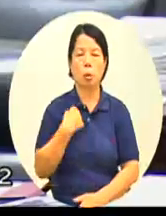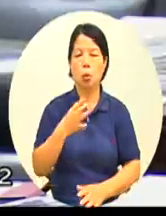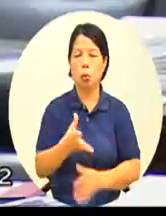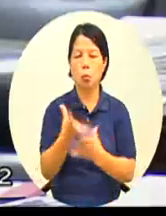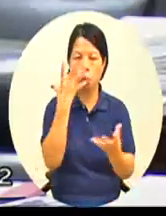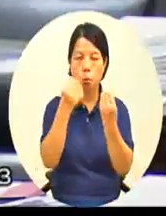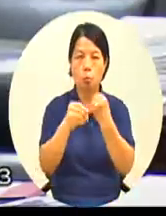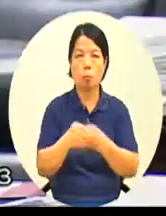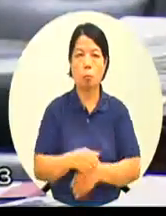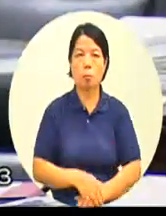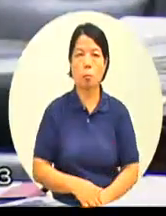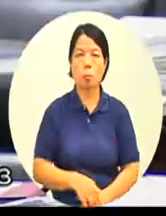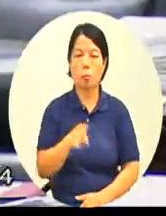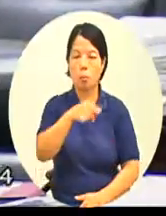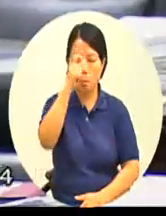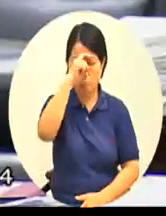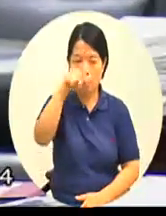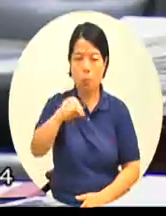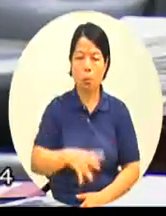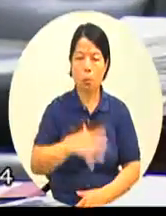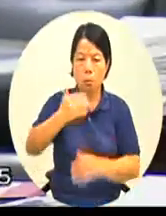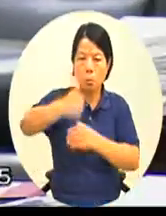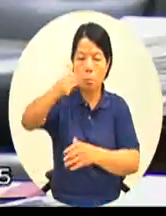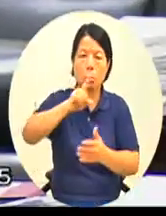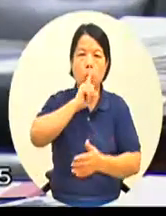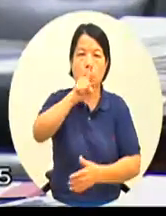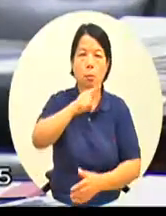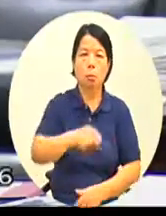哈，因为你们是希望业者去申诉，那申诉